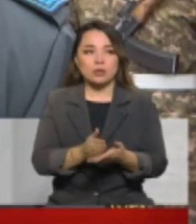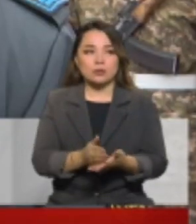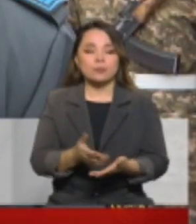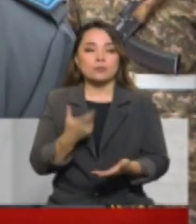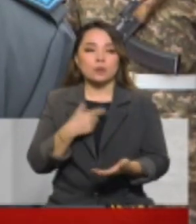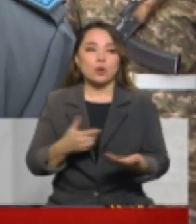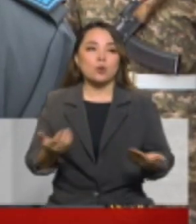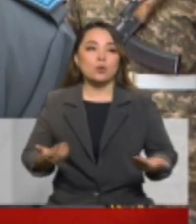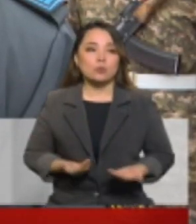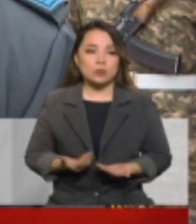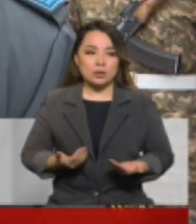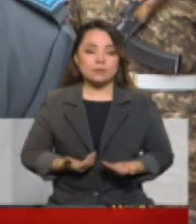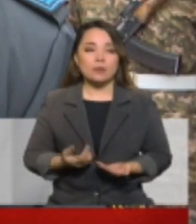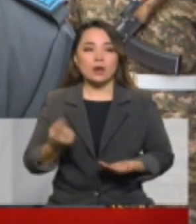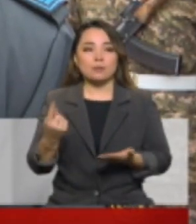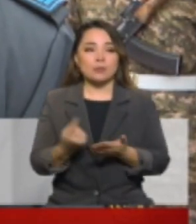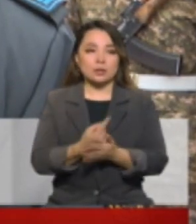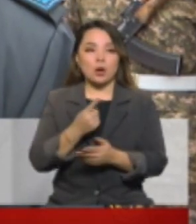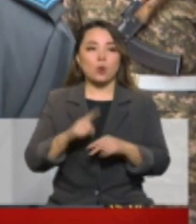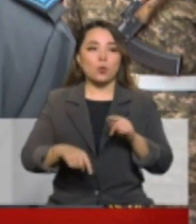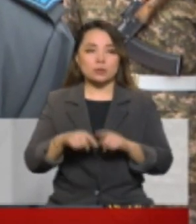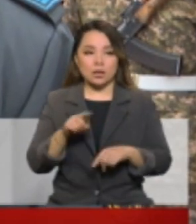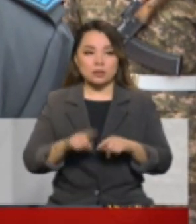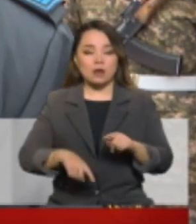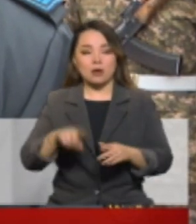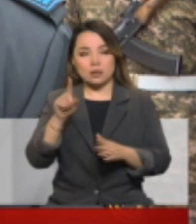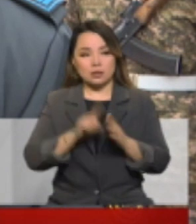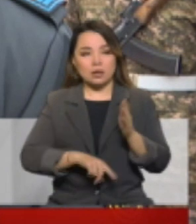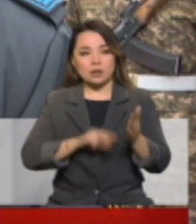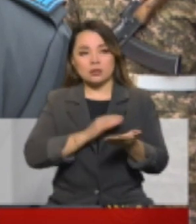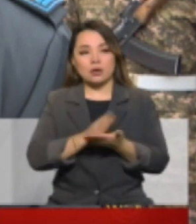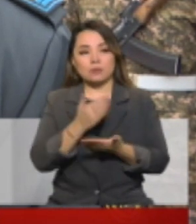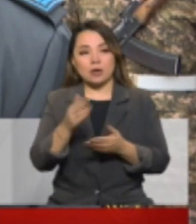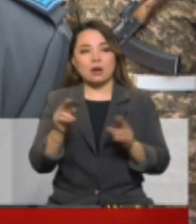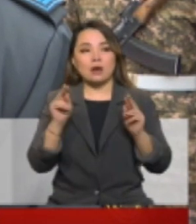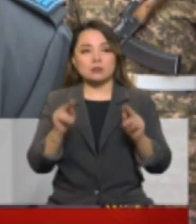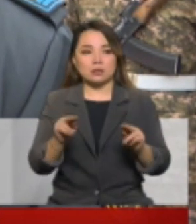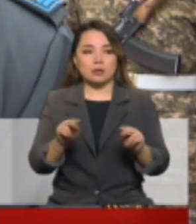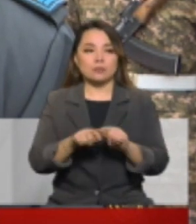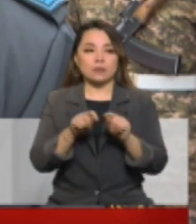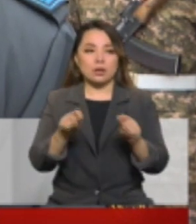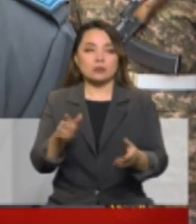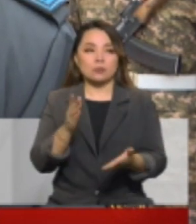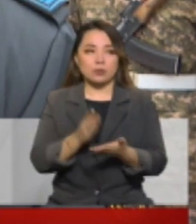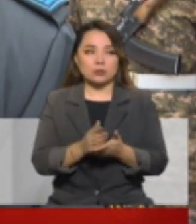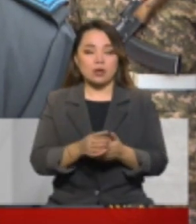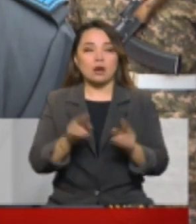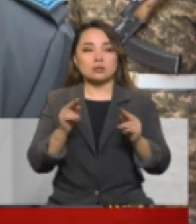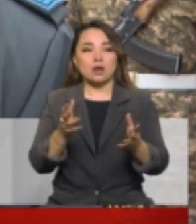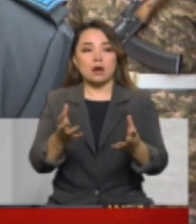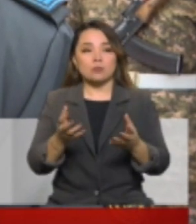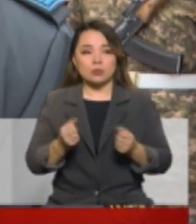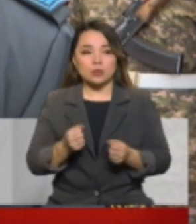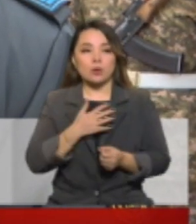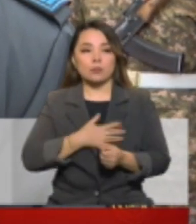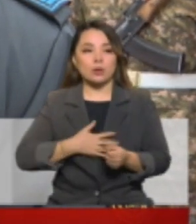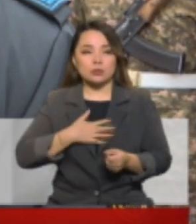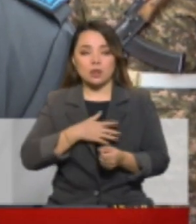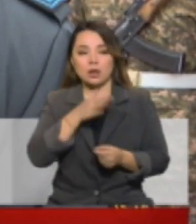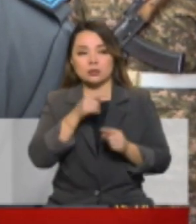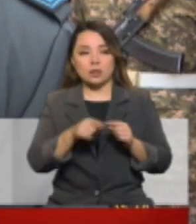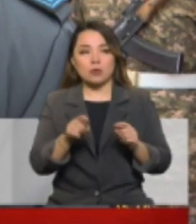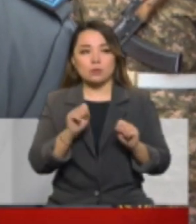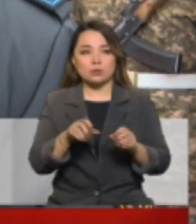өз өмірінде бір рет қана отанға адал қызмет ету жөнінде ант береді. Ант қабылдау қобалжу сәті